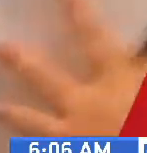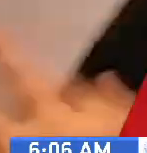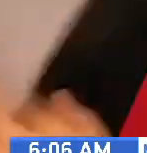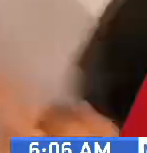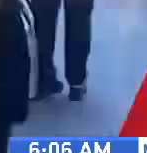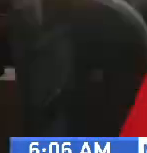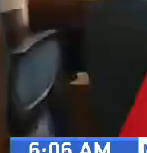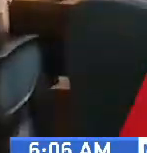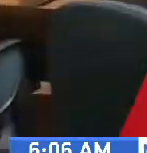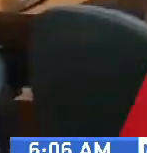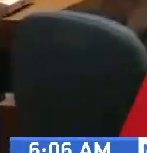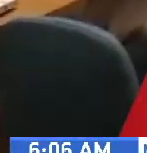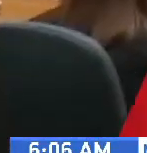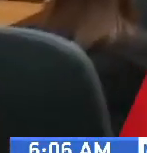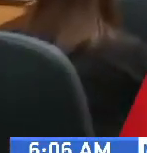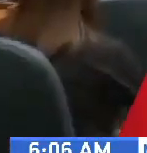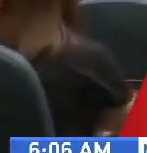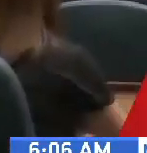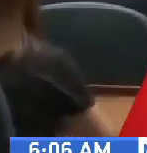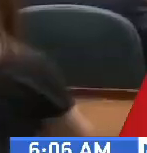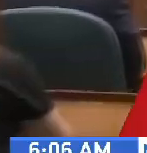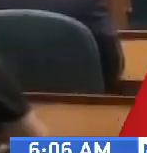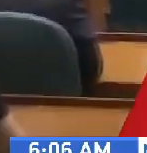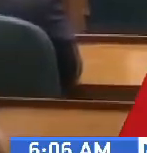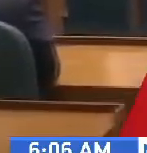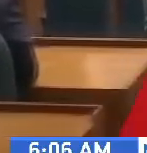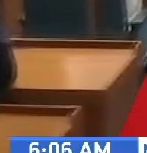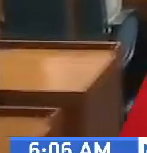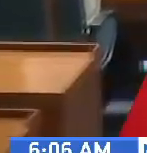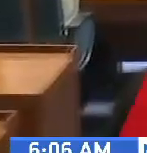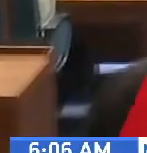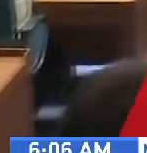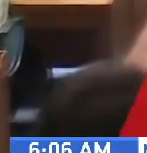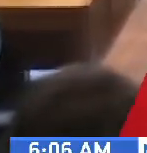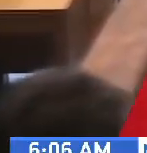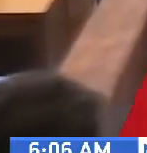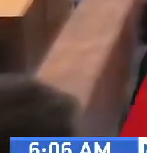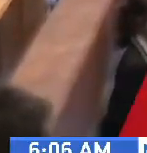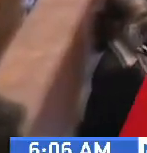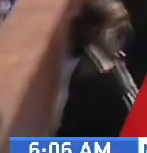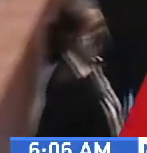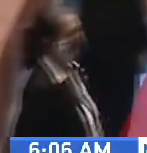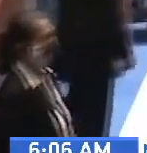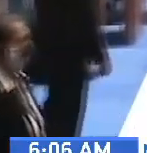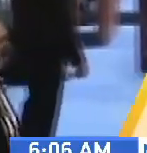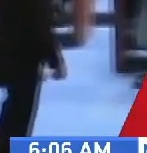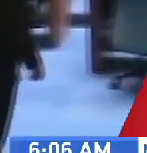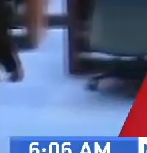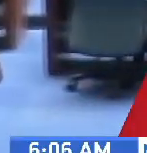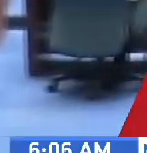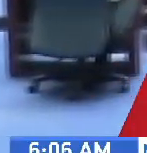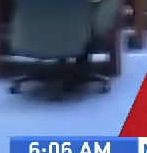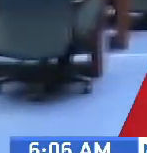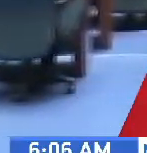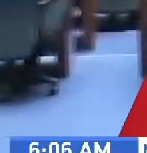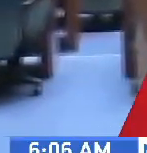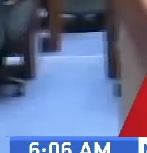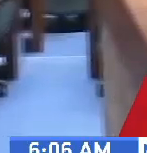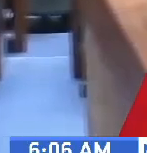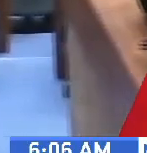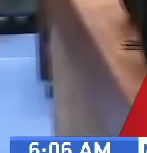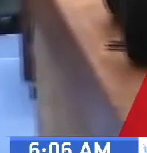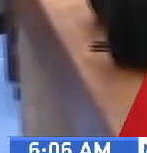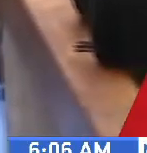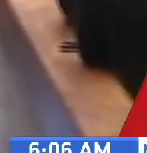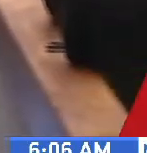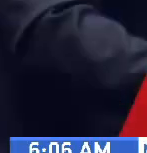ma'am. Sa kanyang sponsorship speech, ipinunto ni Senator Meg Zubiri na ito ang unang pagkakataon matapos ang